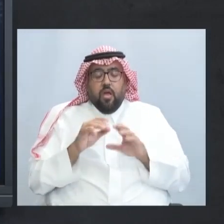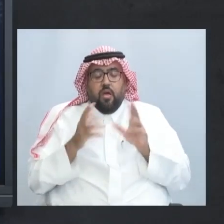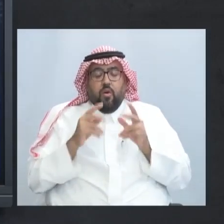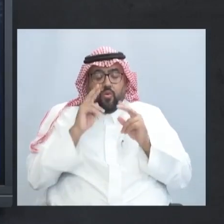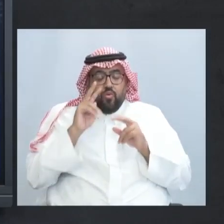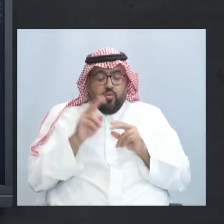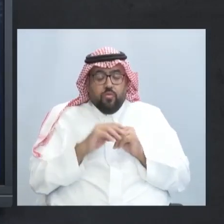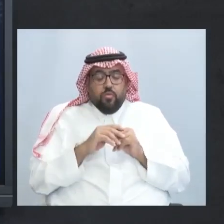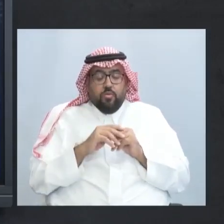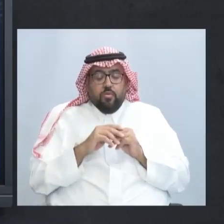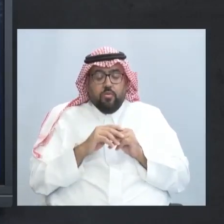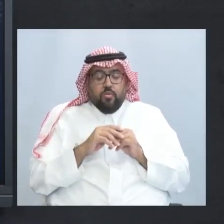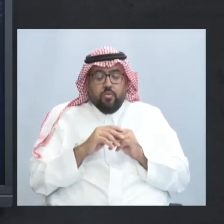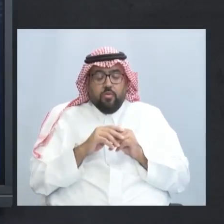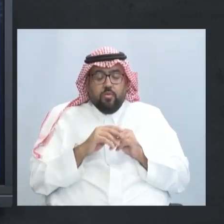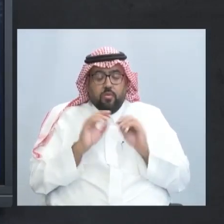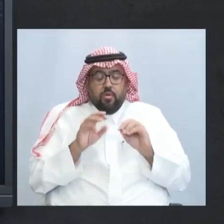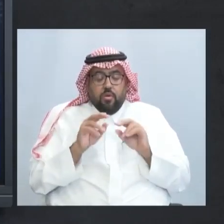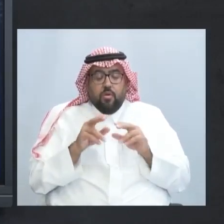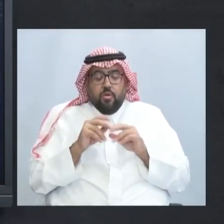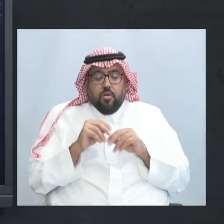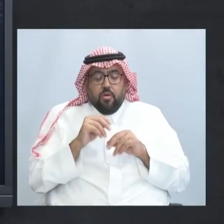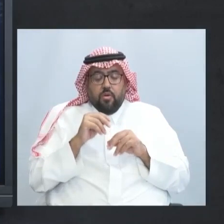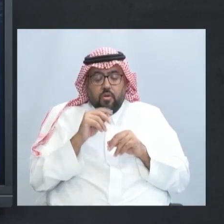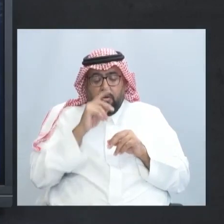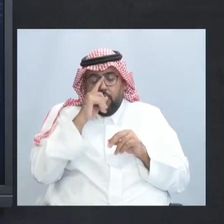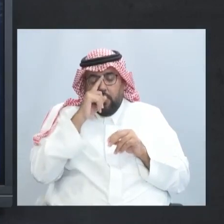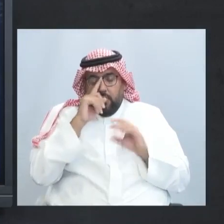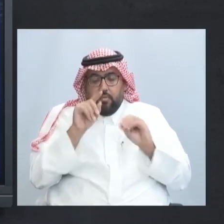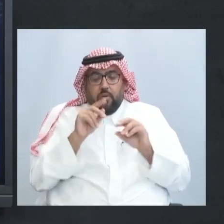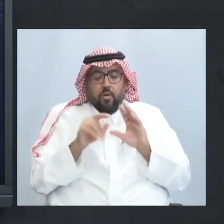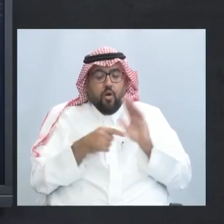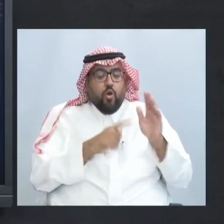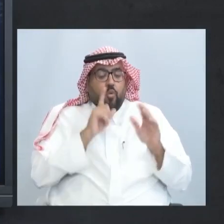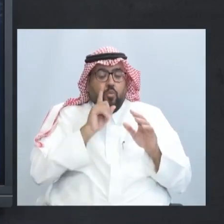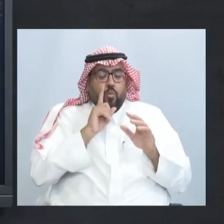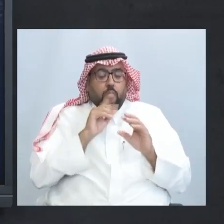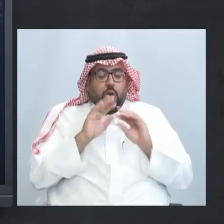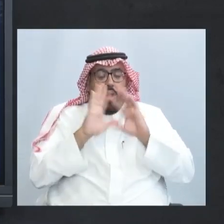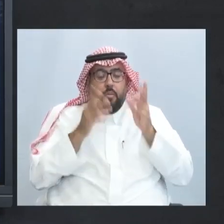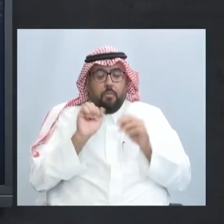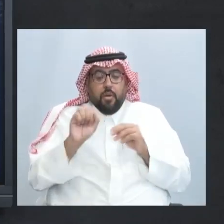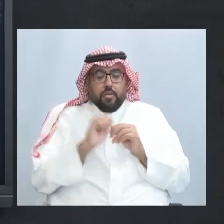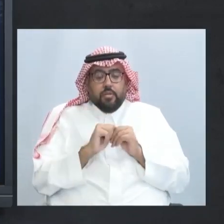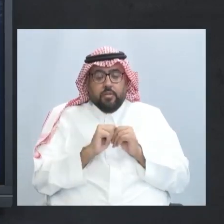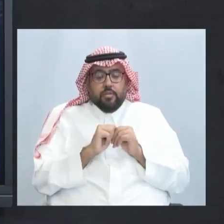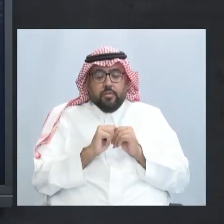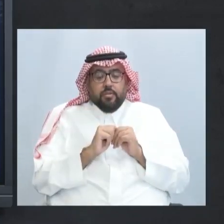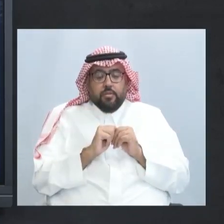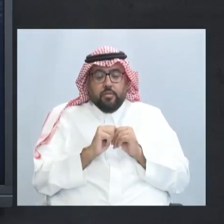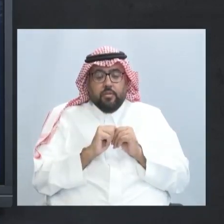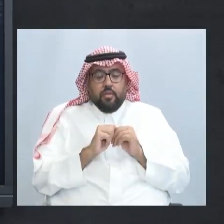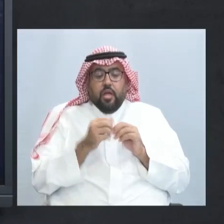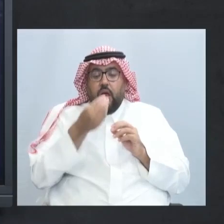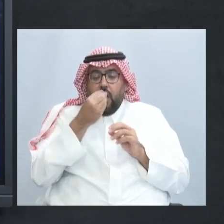نلاحظ ان هنا في الثديات المشيميه الجنين يكون داخل جسم الام ويحظى بهذه المميزات ووصول